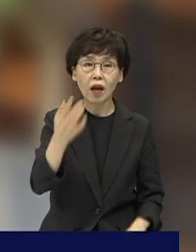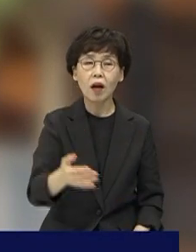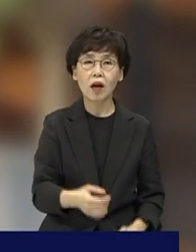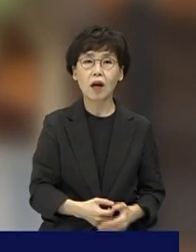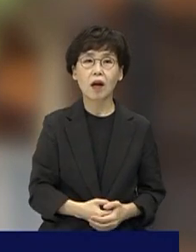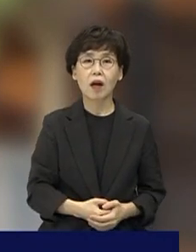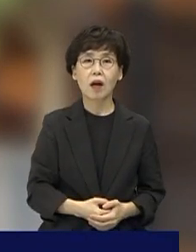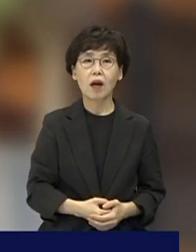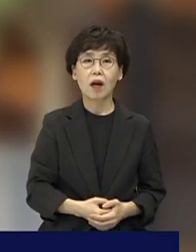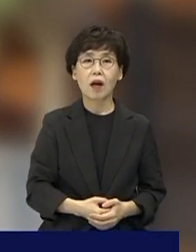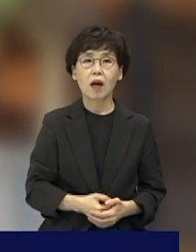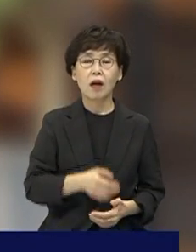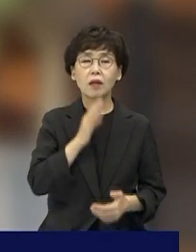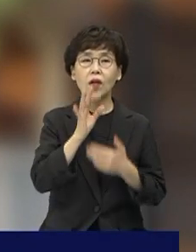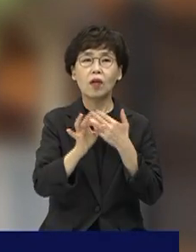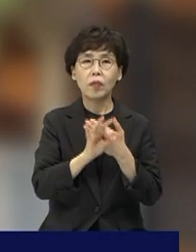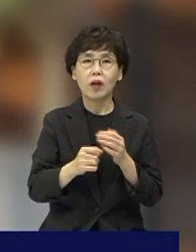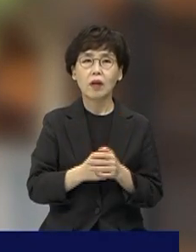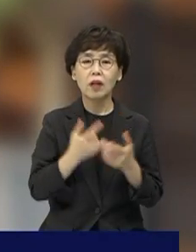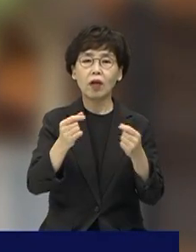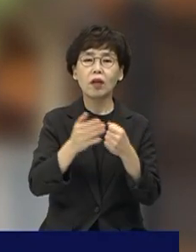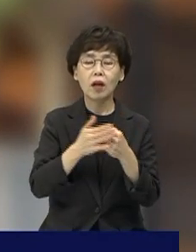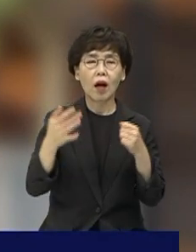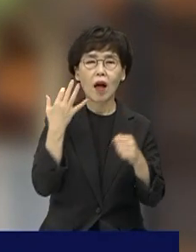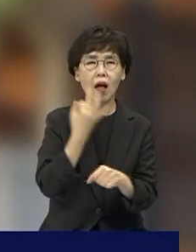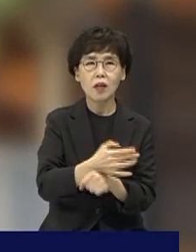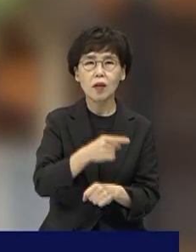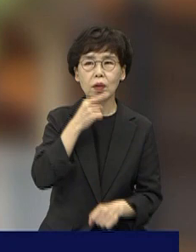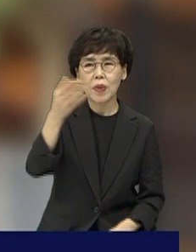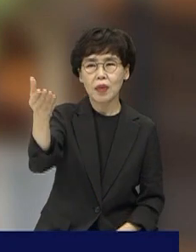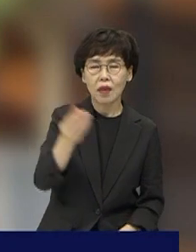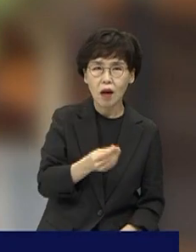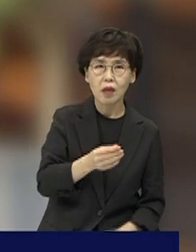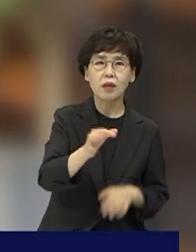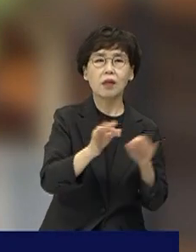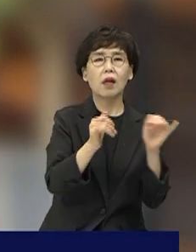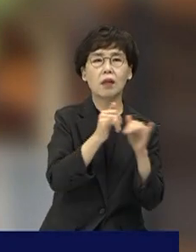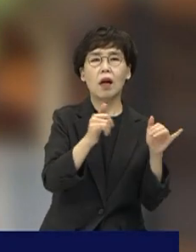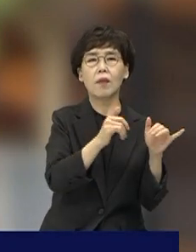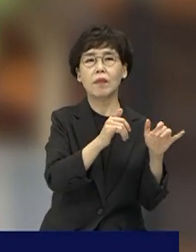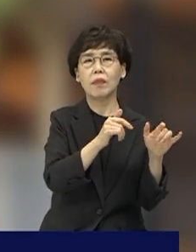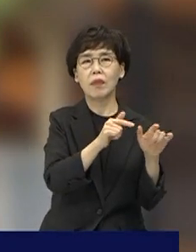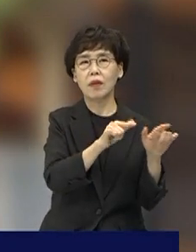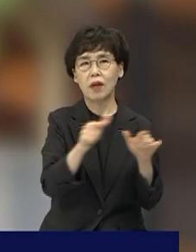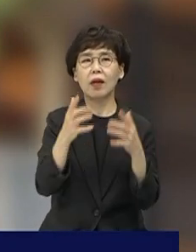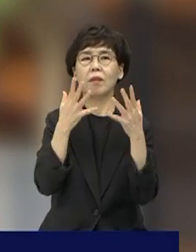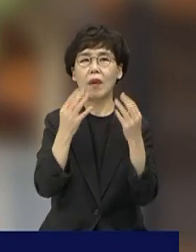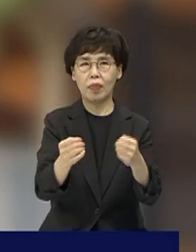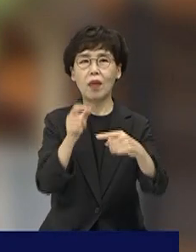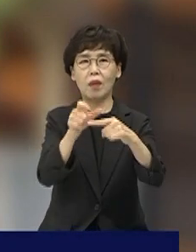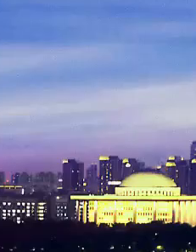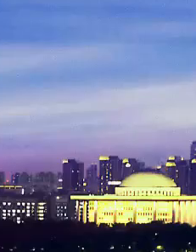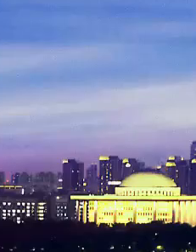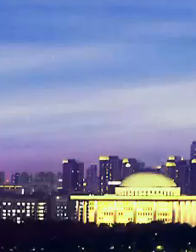대체 어쩌란 말이냐. 이러니까 빚내서 연명하는 자영업자가 수두룩 등의 반응을 보였습니다.